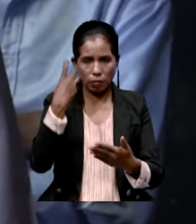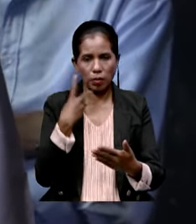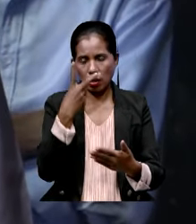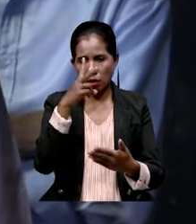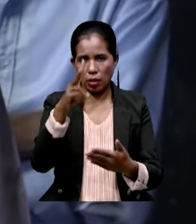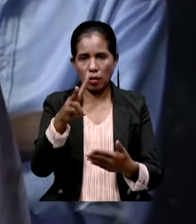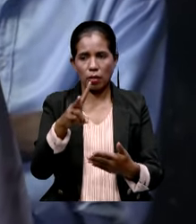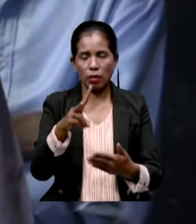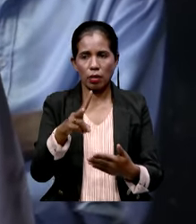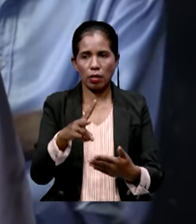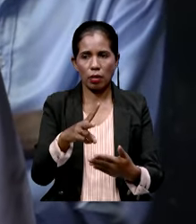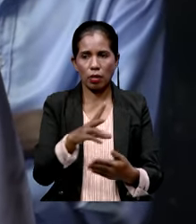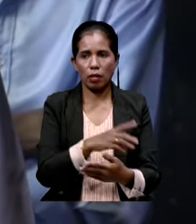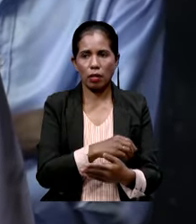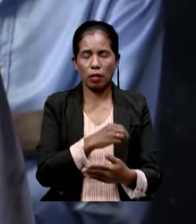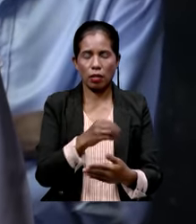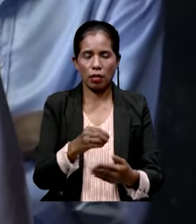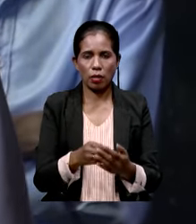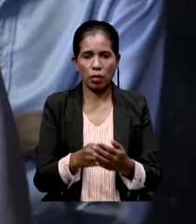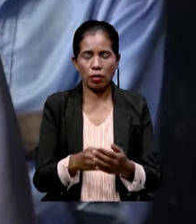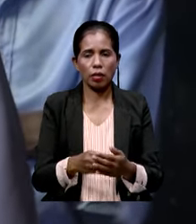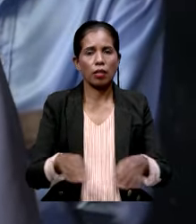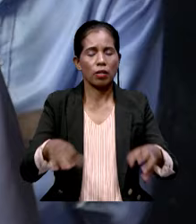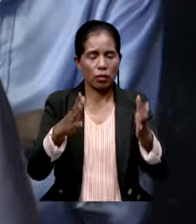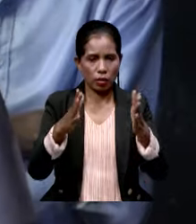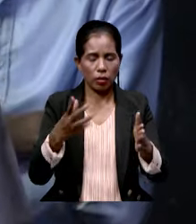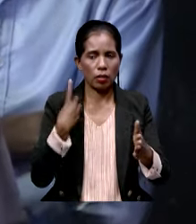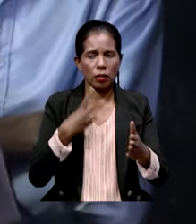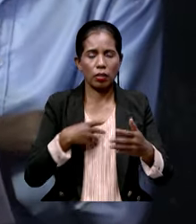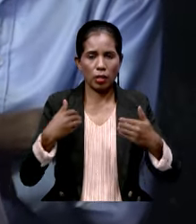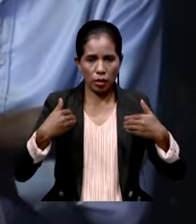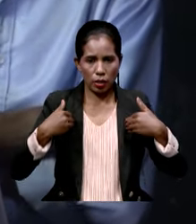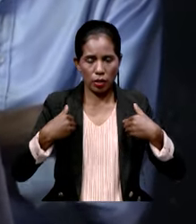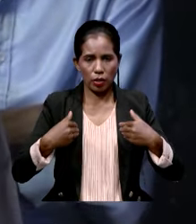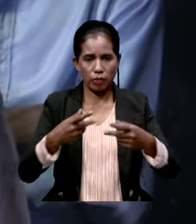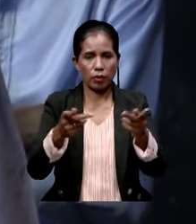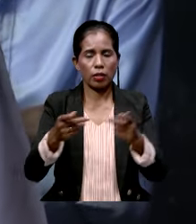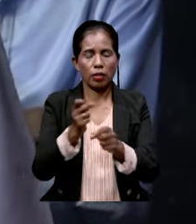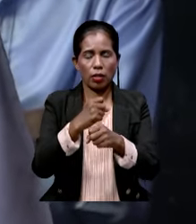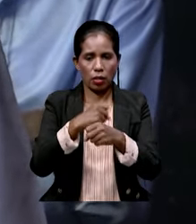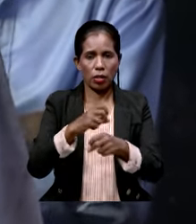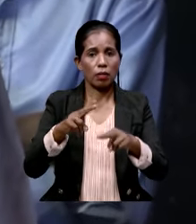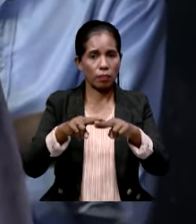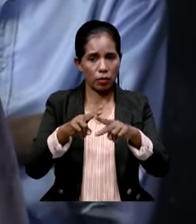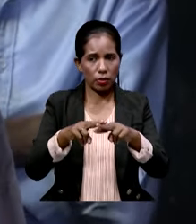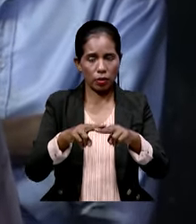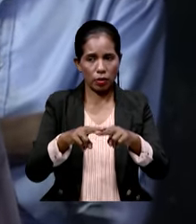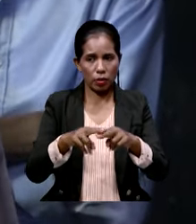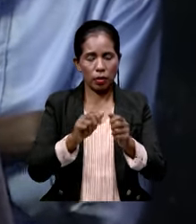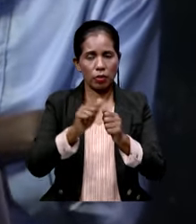ita nia recurso notais na be lebe makia ita ya costeira na be maka